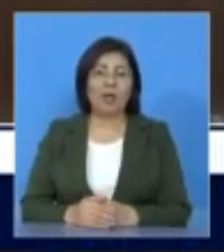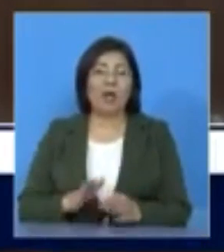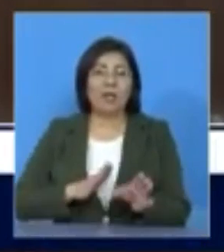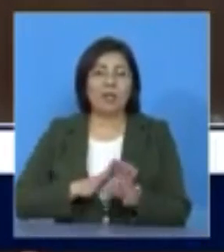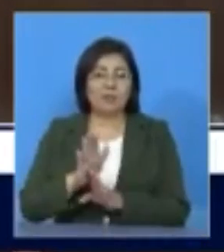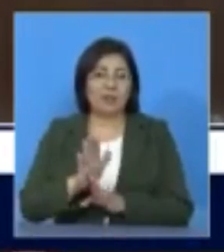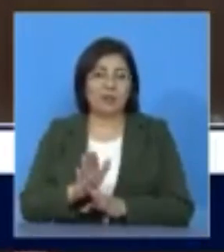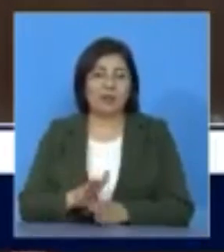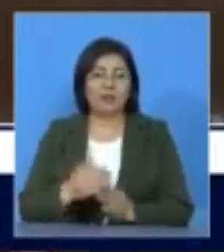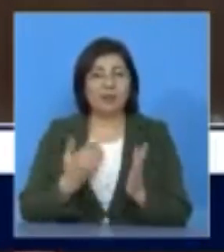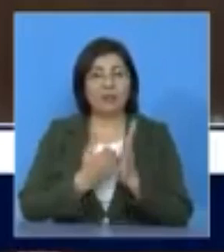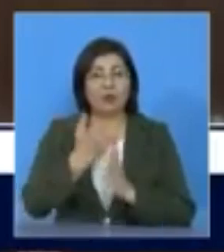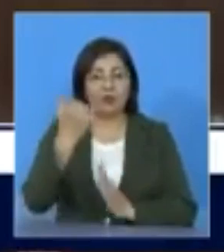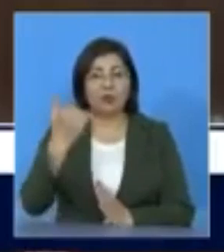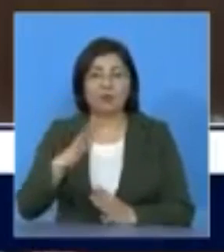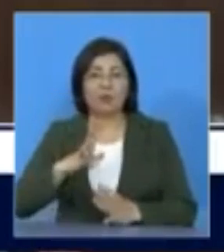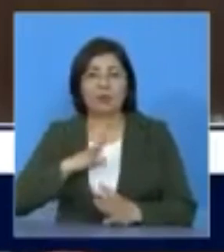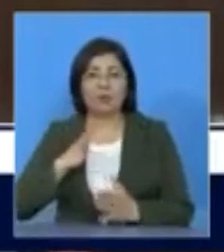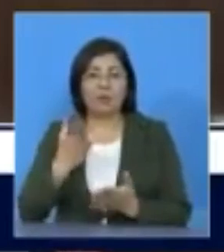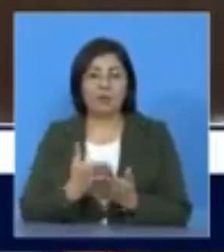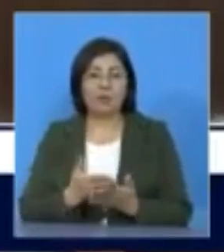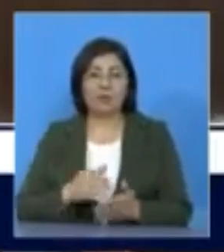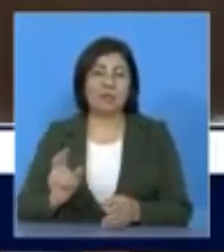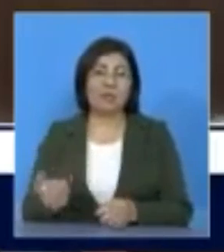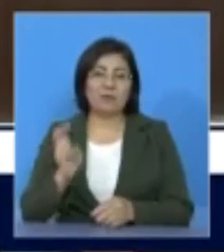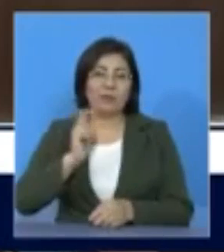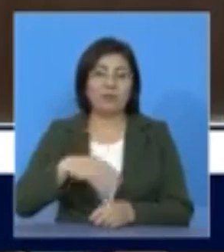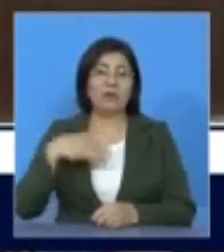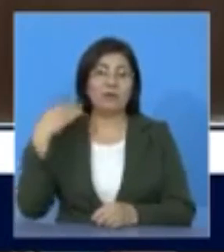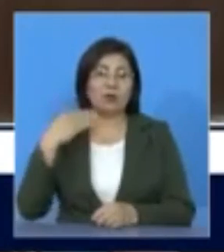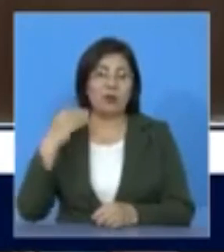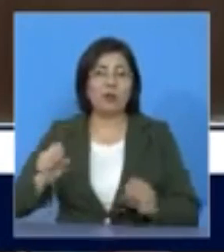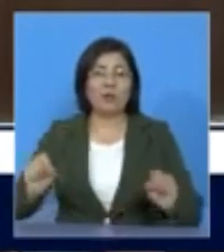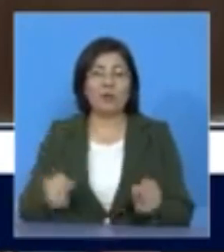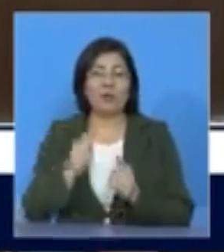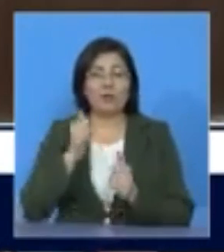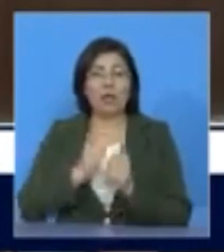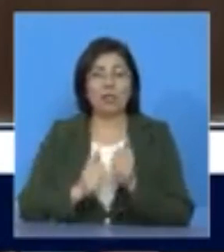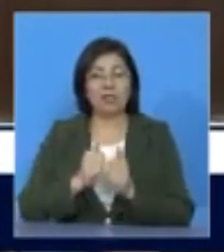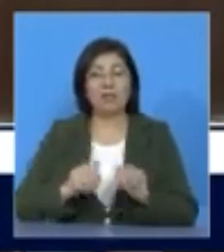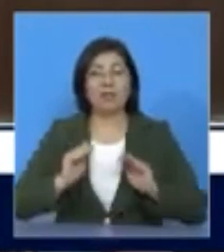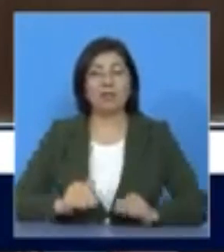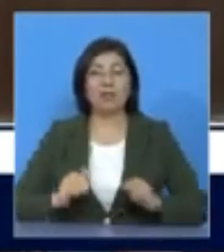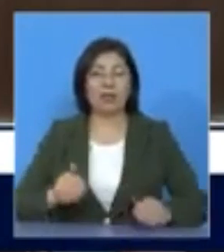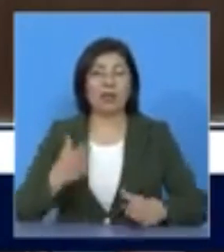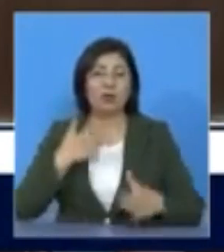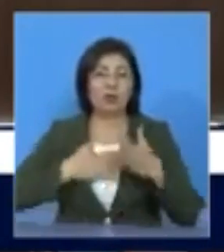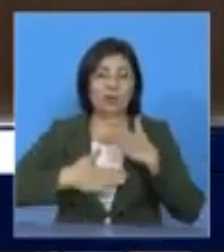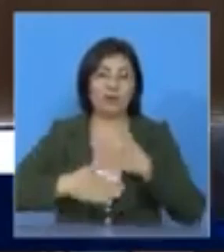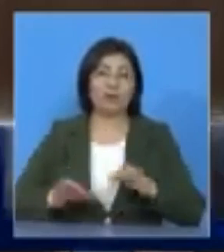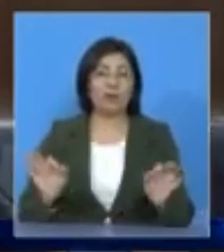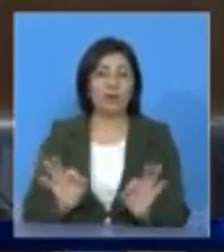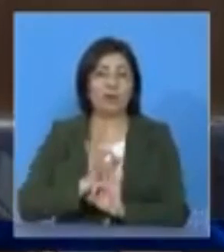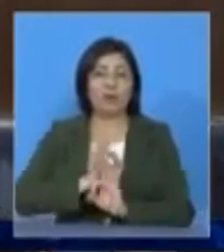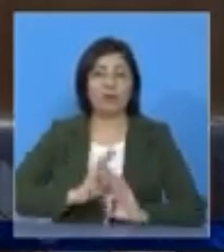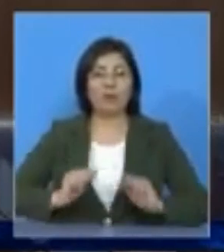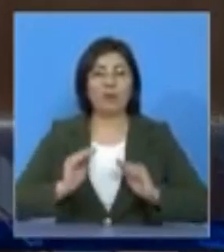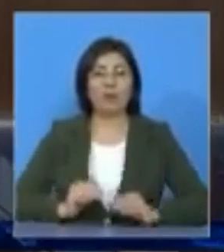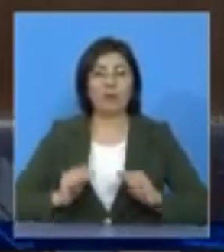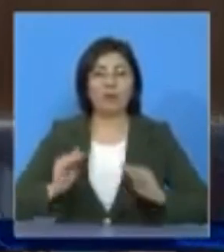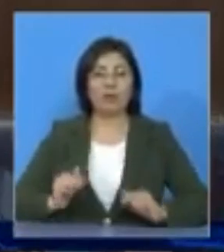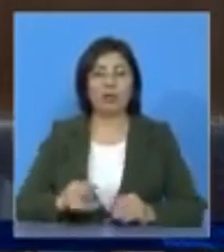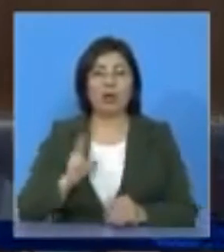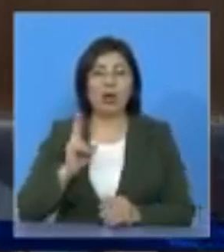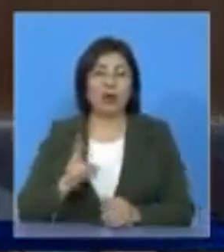Исполнение, конечно, на очень высоком уровне. Я специально приехал в Актобе, чтобы поддержать каждого, и очень удовлетворен пением ребят. И в шутку говорю,